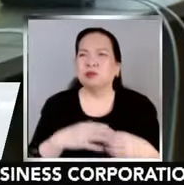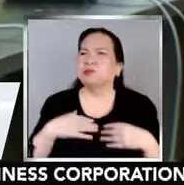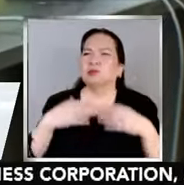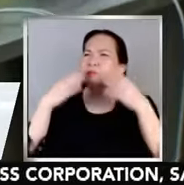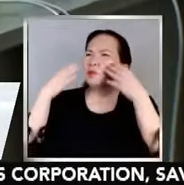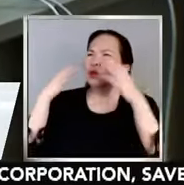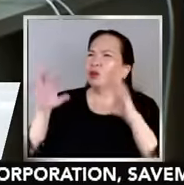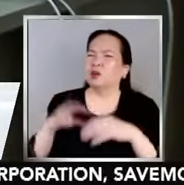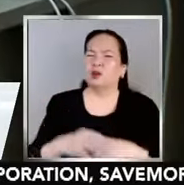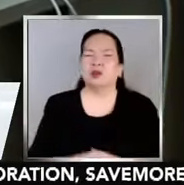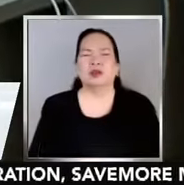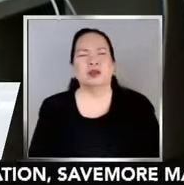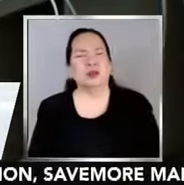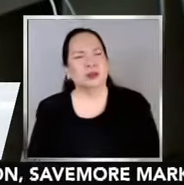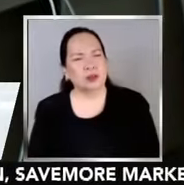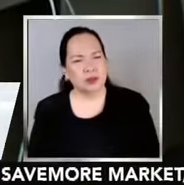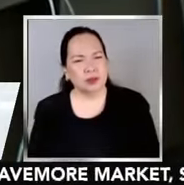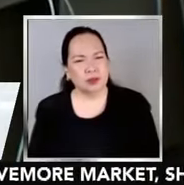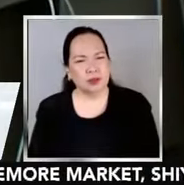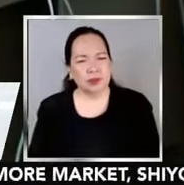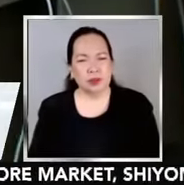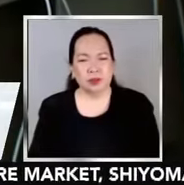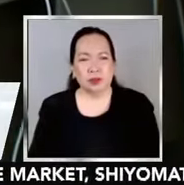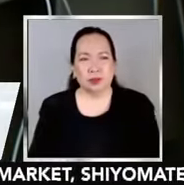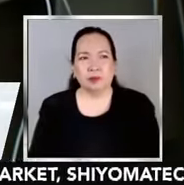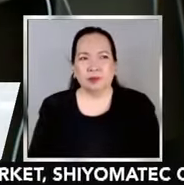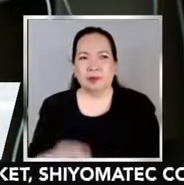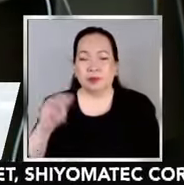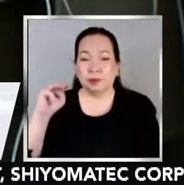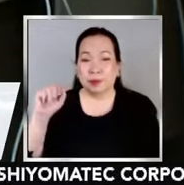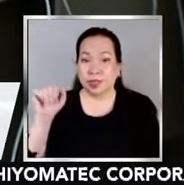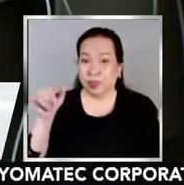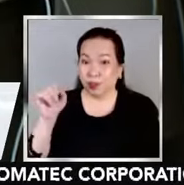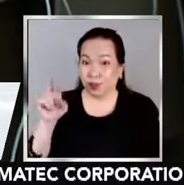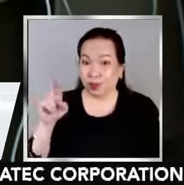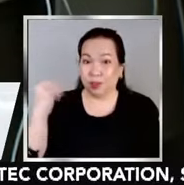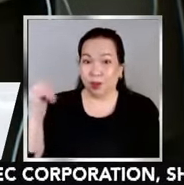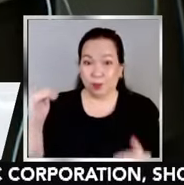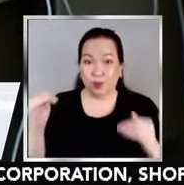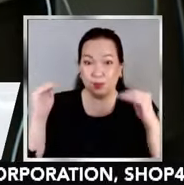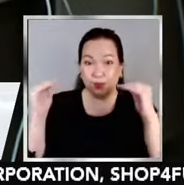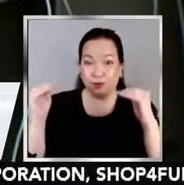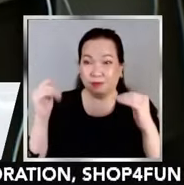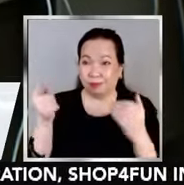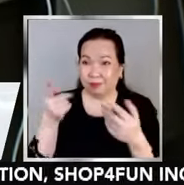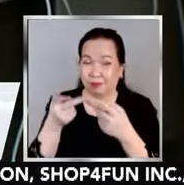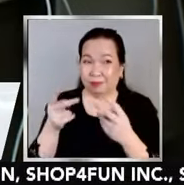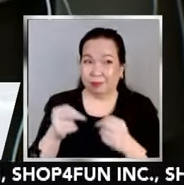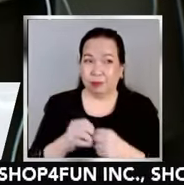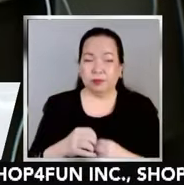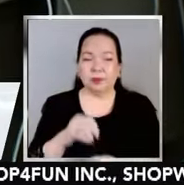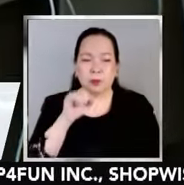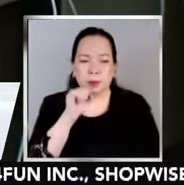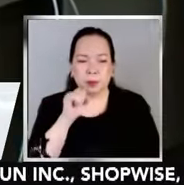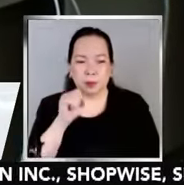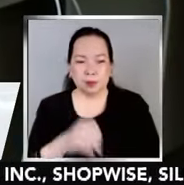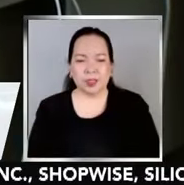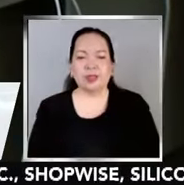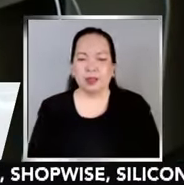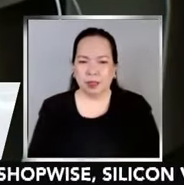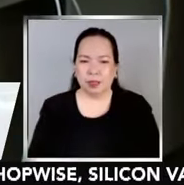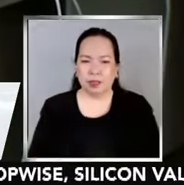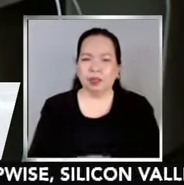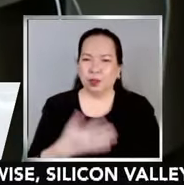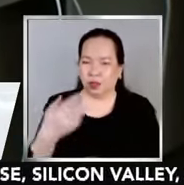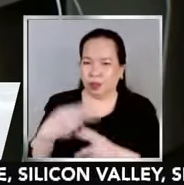Si Major na ba ngayon? Opo, Your Honor. Police Major Porsyon Cola. Yes, Your